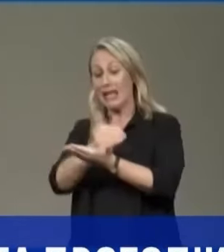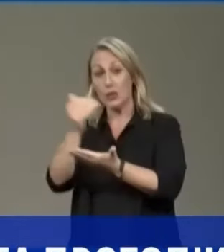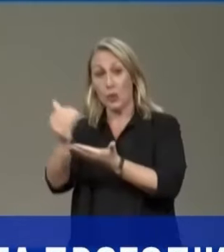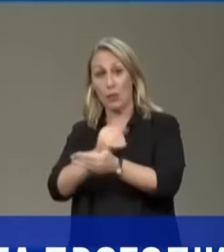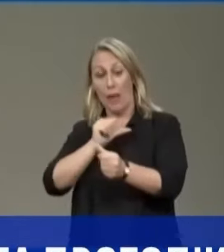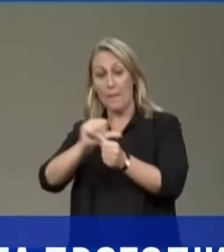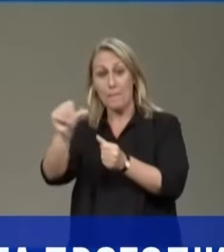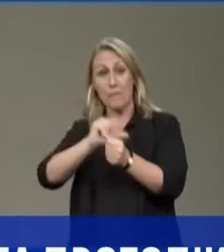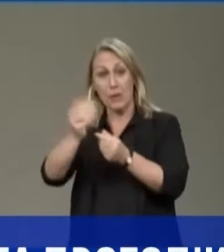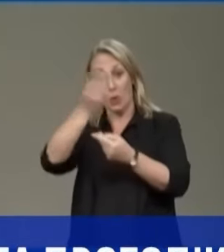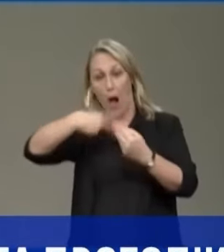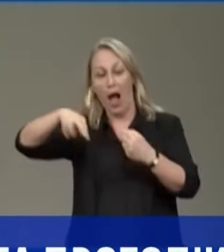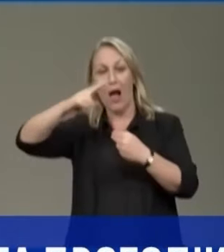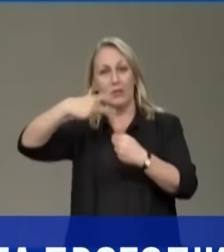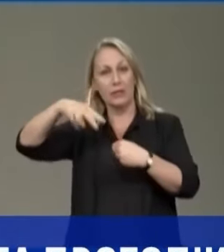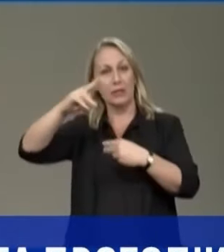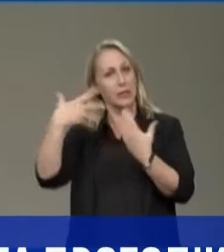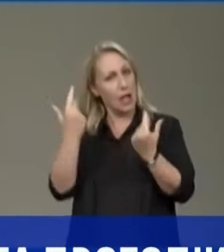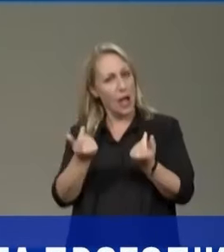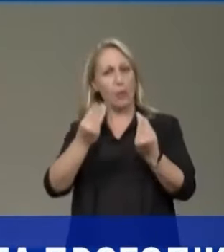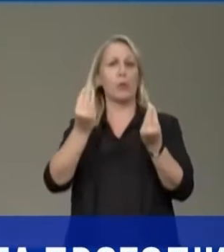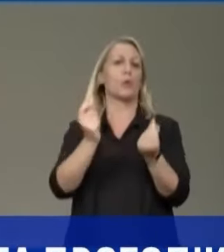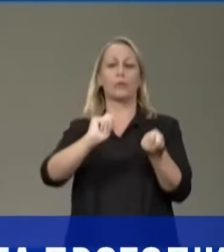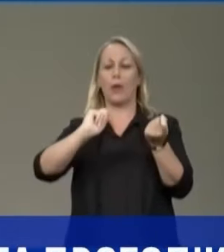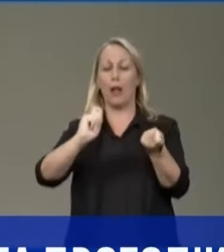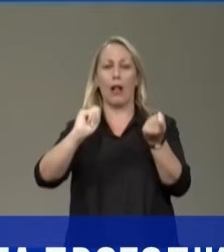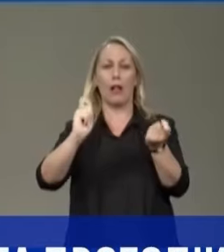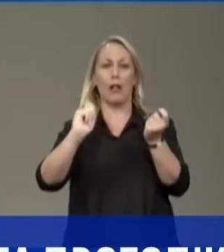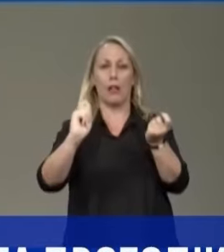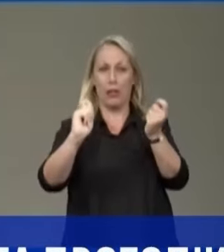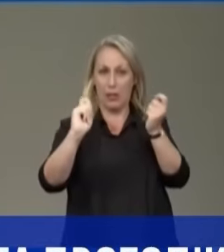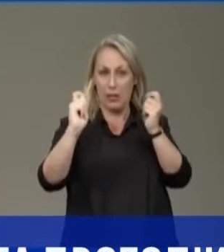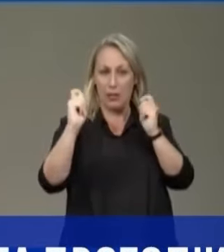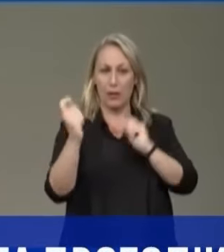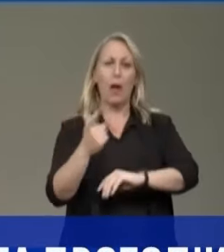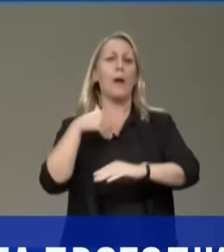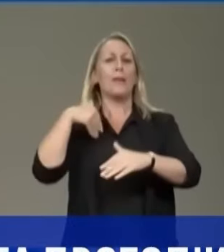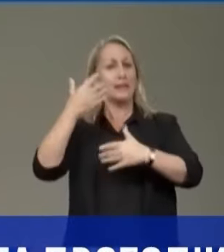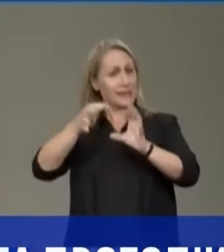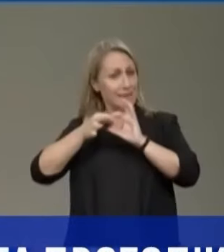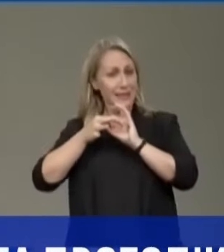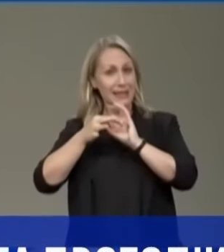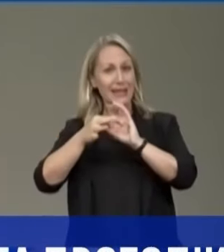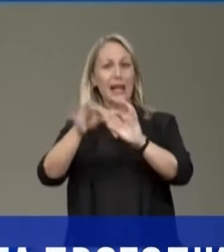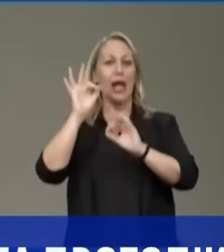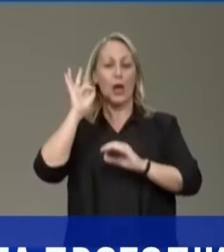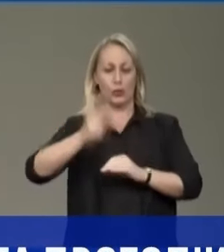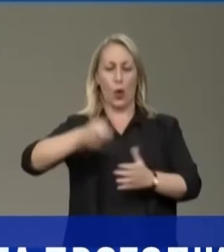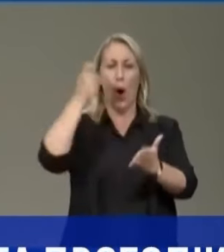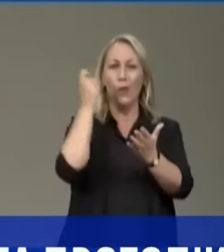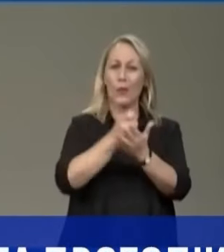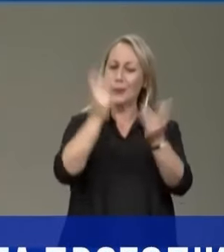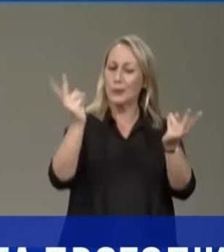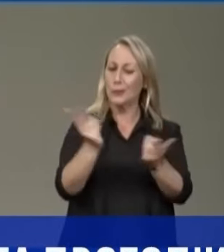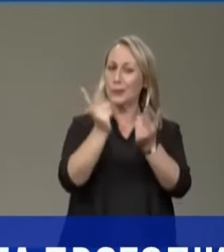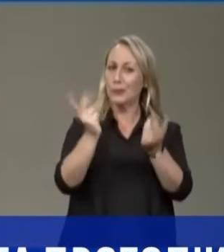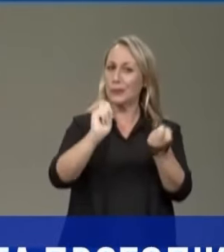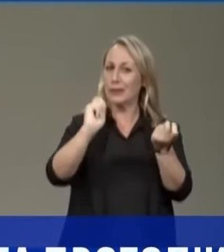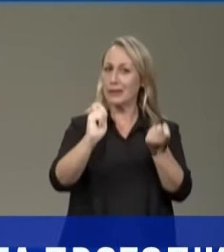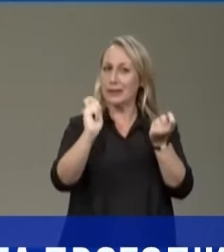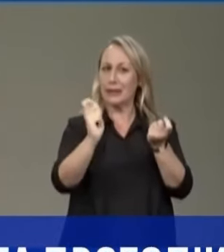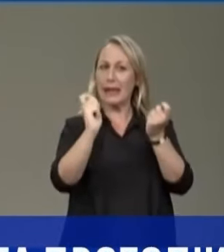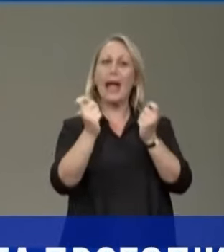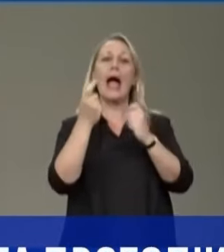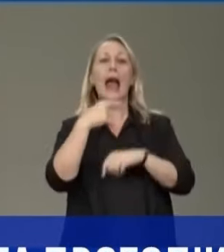ευρώ. Σε συνδυασμό με μια σειρά από παρεμβάσεις διαρκούς αποκλιμάκωσης των φόρων, αυτή είναι η